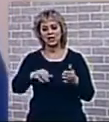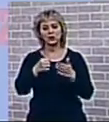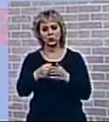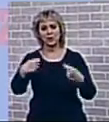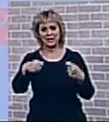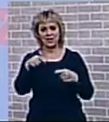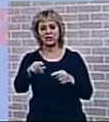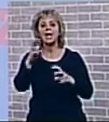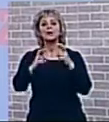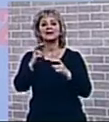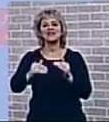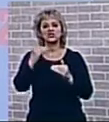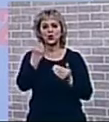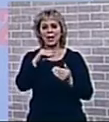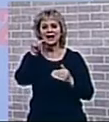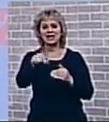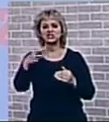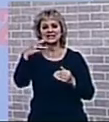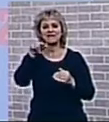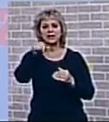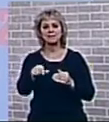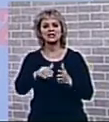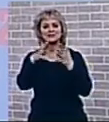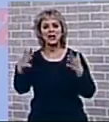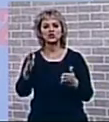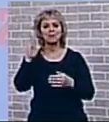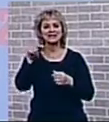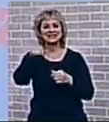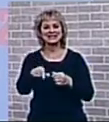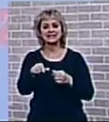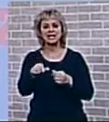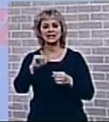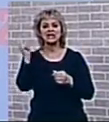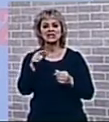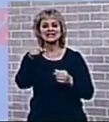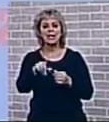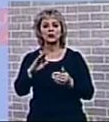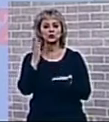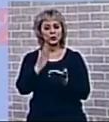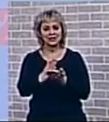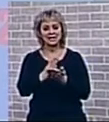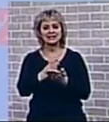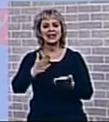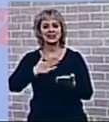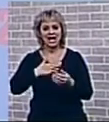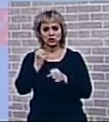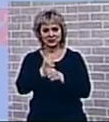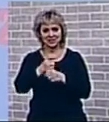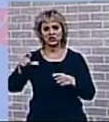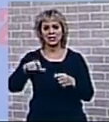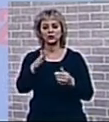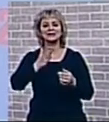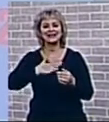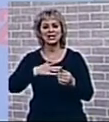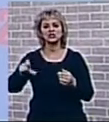прилавка. Предприятие высококачественное, современнейшее, с большим потенциалом, самое что ни на есть наше, сделано на Дону, на